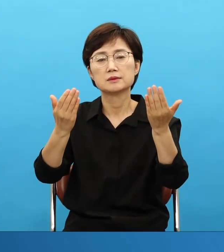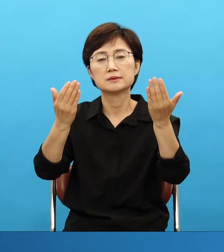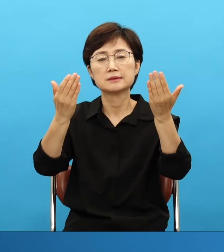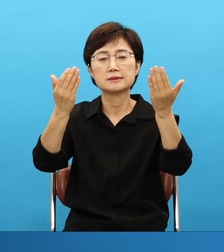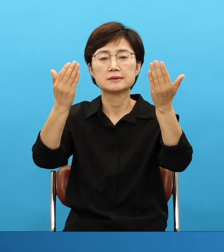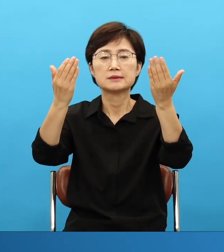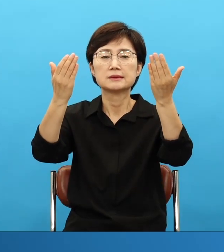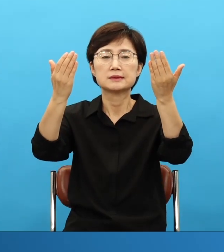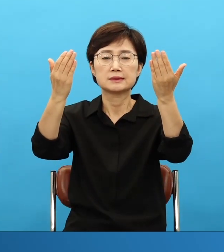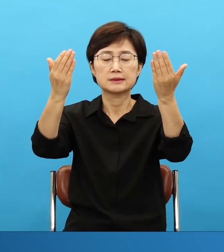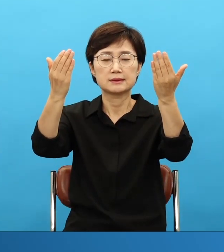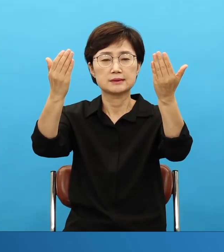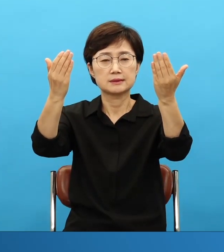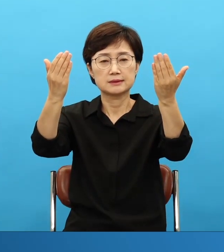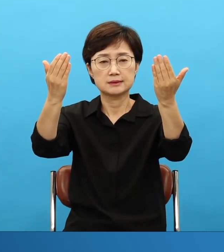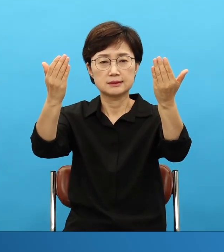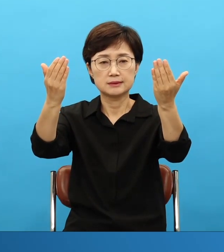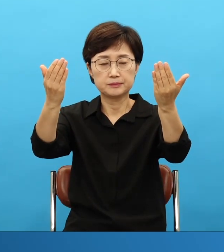찬송을